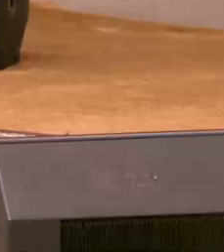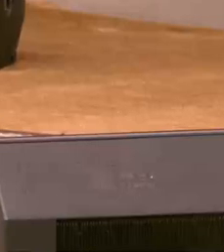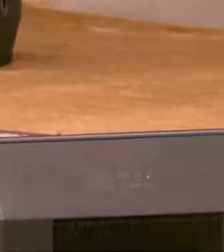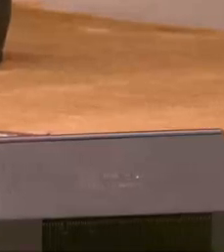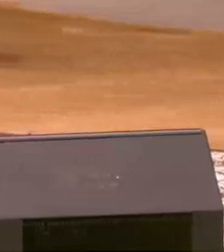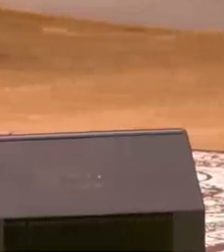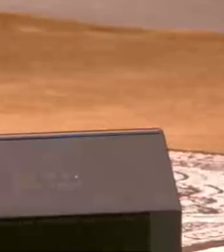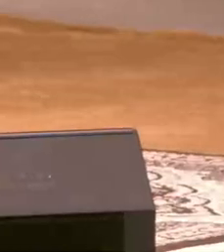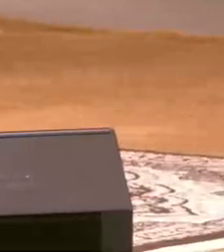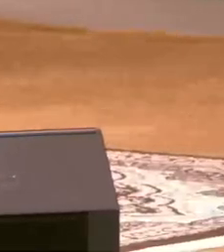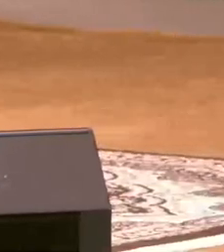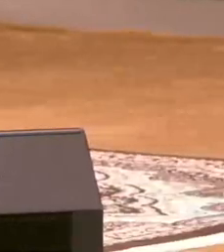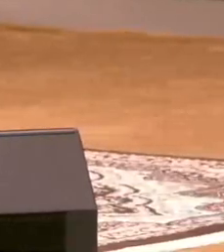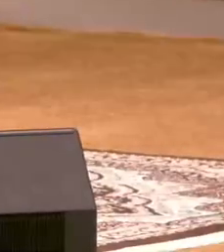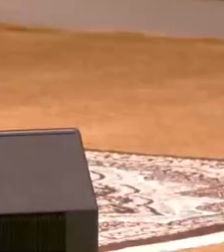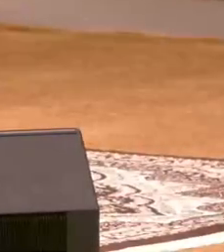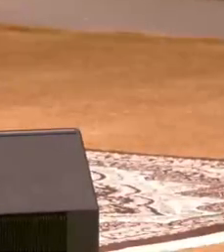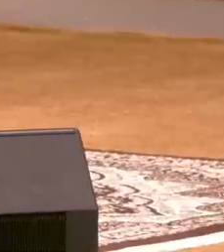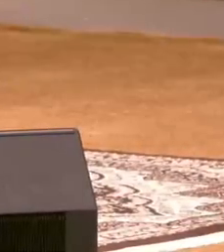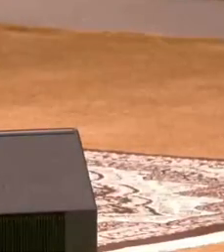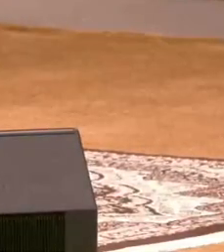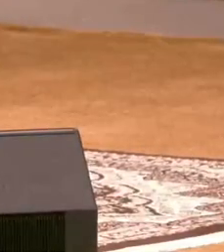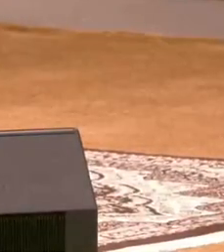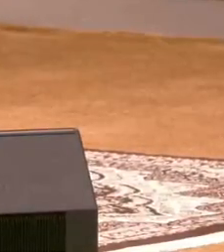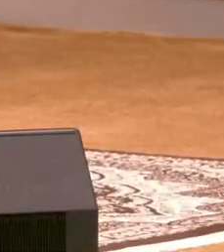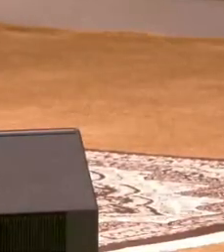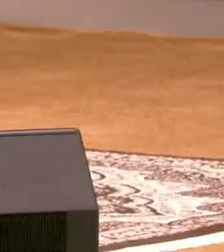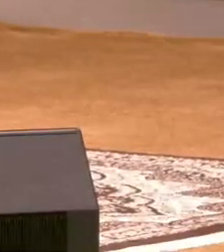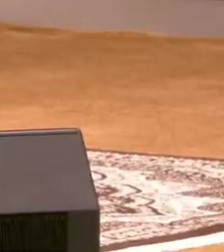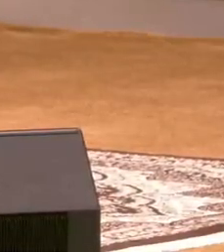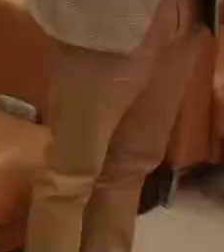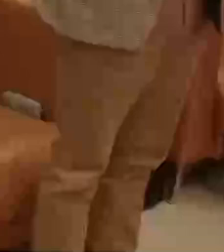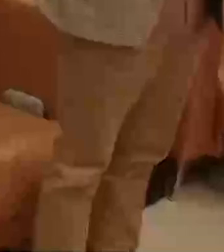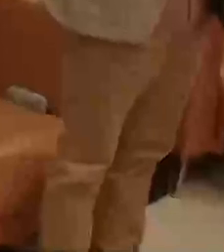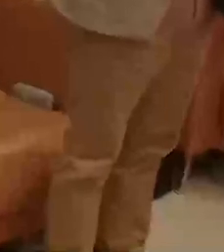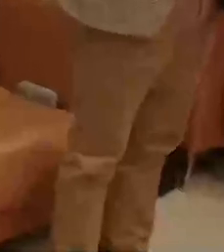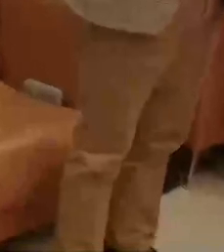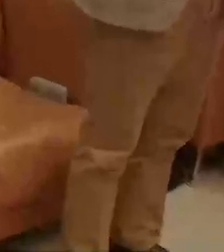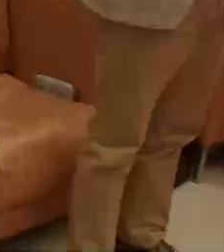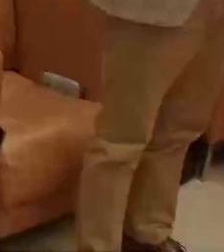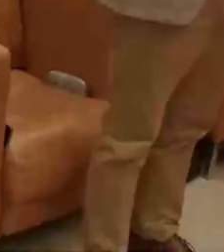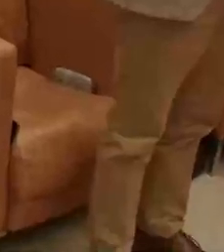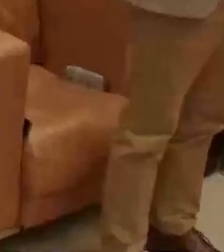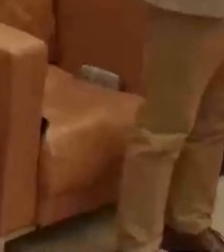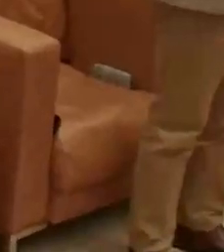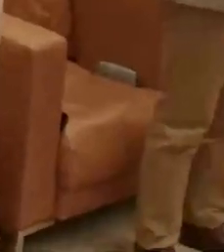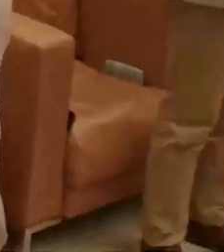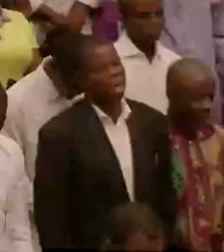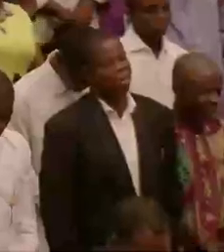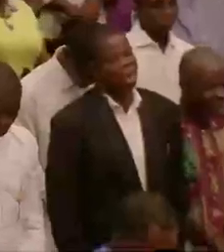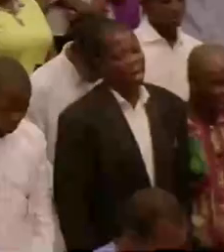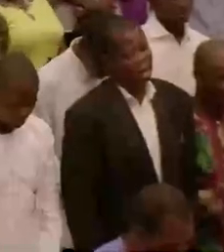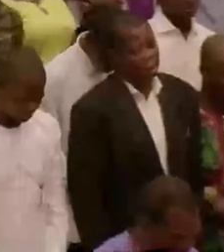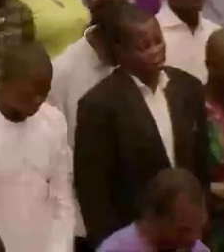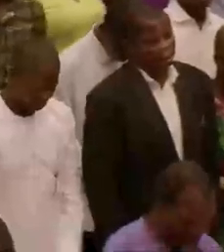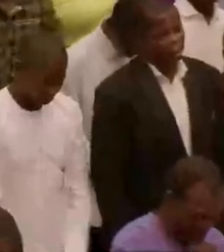préservé pour nous dans les Écritures. Et nous prions, Seigneur, que nous n'écoutions pas en vain, qu'on n'adore pas en